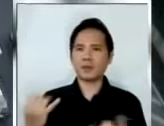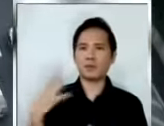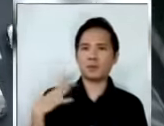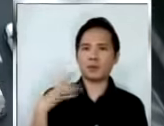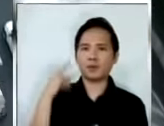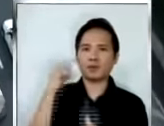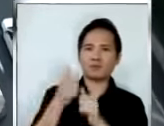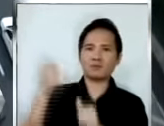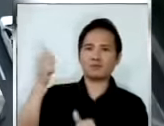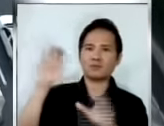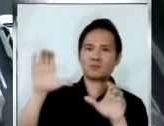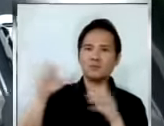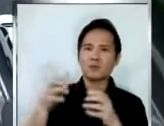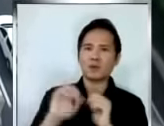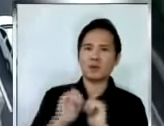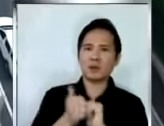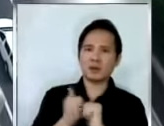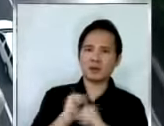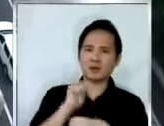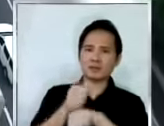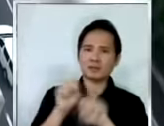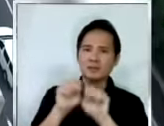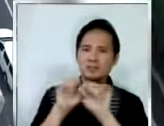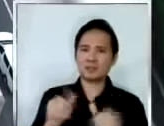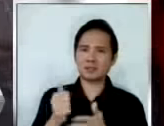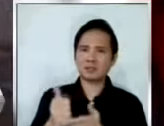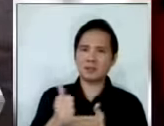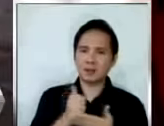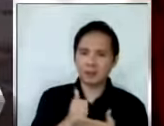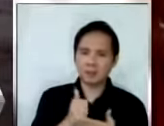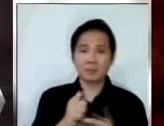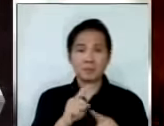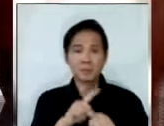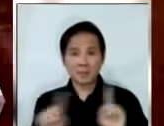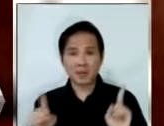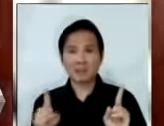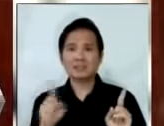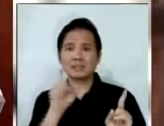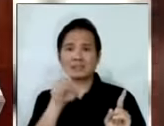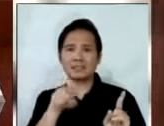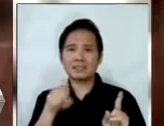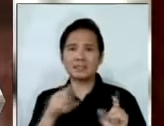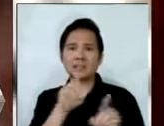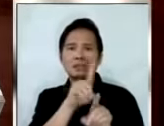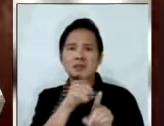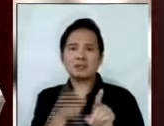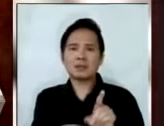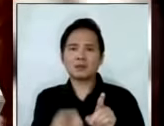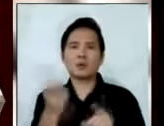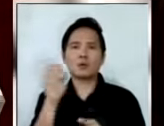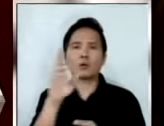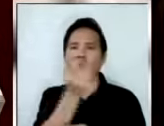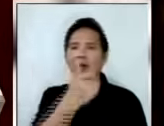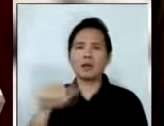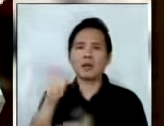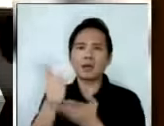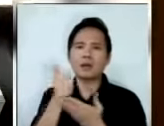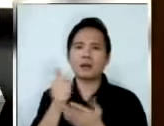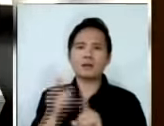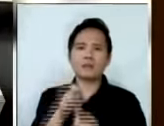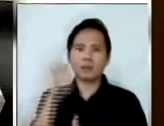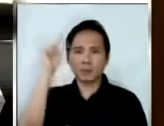malinaw, maliban sa pagpayag sa kanila ay kailangan daw nila ng subsidiya o anumang uri ng tulong mula sa gobyerno. Dahil sa ngayon, hindi malinaw kung